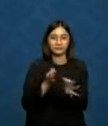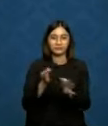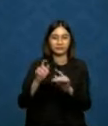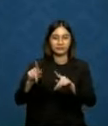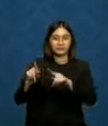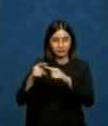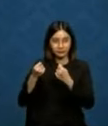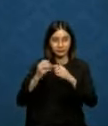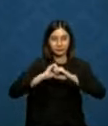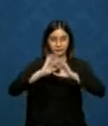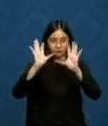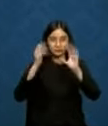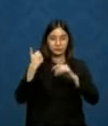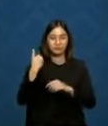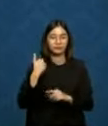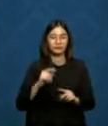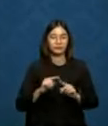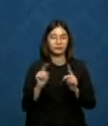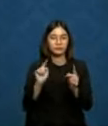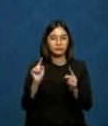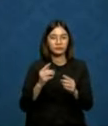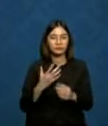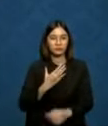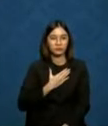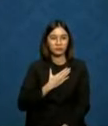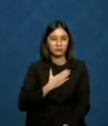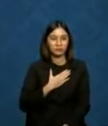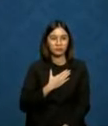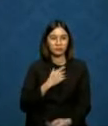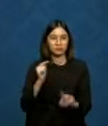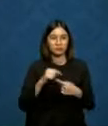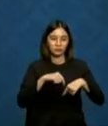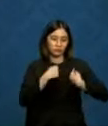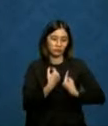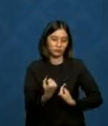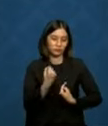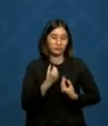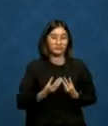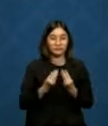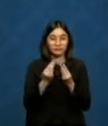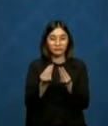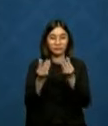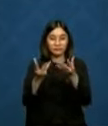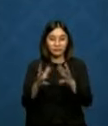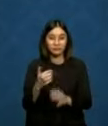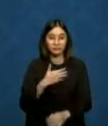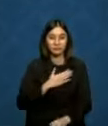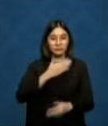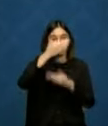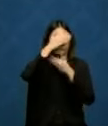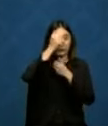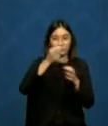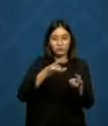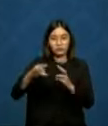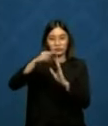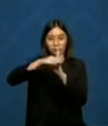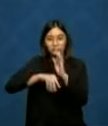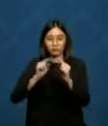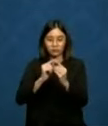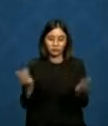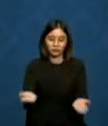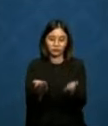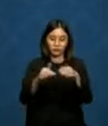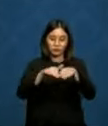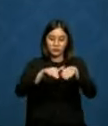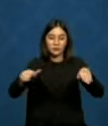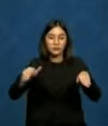กรุณาตอบให้มีความชัดเจนยิ่งขึ้นแต่ว่าประเด็นของผมเนี่ยนอกเหนือจากการให้กำลังใจนะครับผมสนใจแนวทางในการส่งเสริม